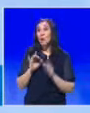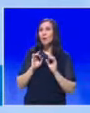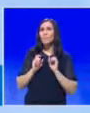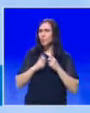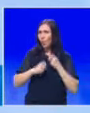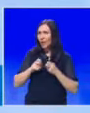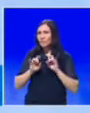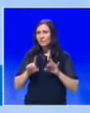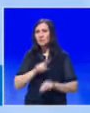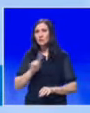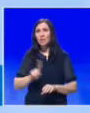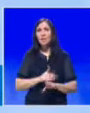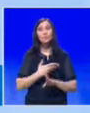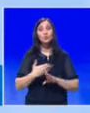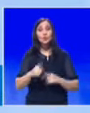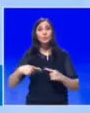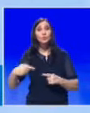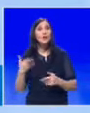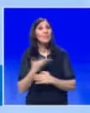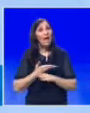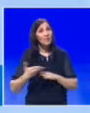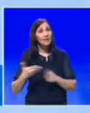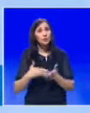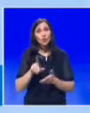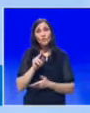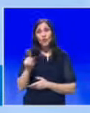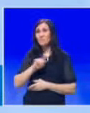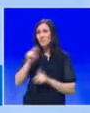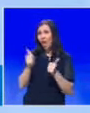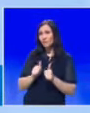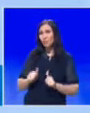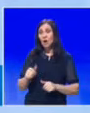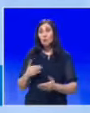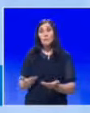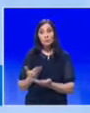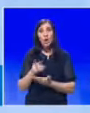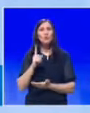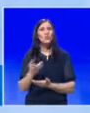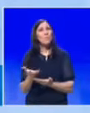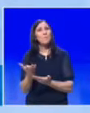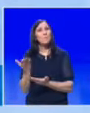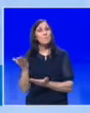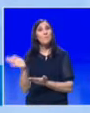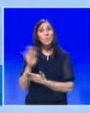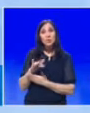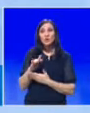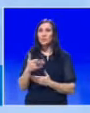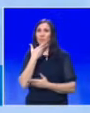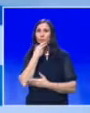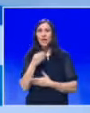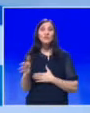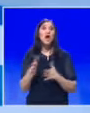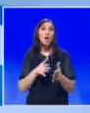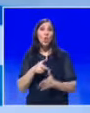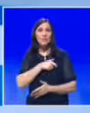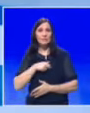проблемна, те да не продължат процедурата нататък. Защото ние говорим за неформални номинации, които след това ще бъдат припознати от народни представители. Едно име